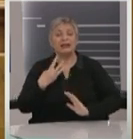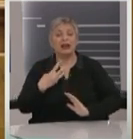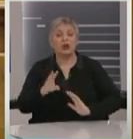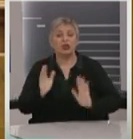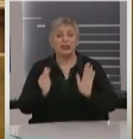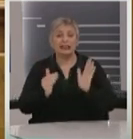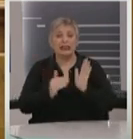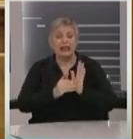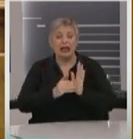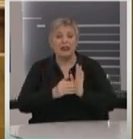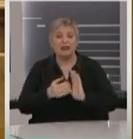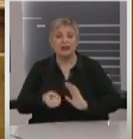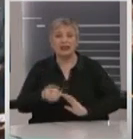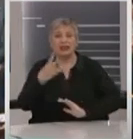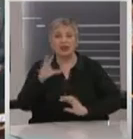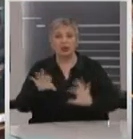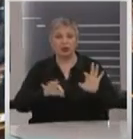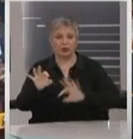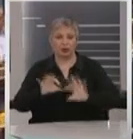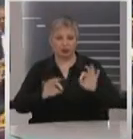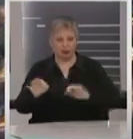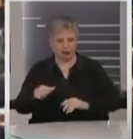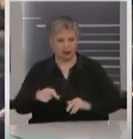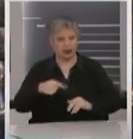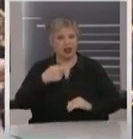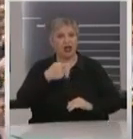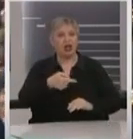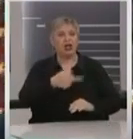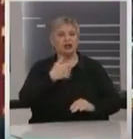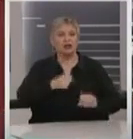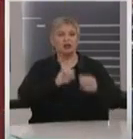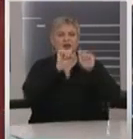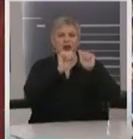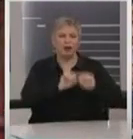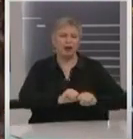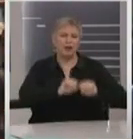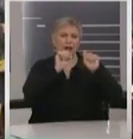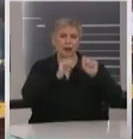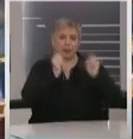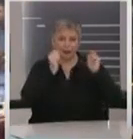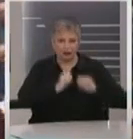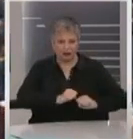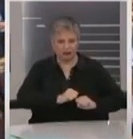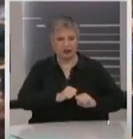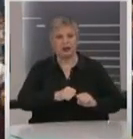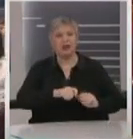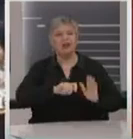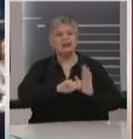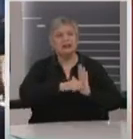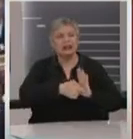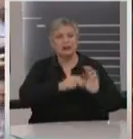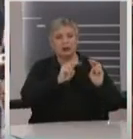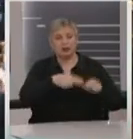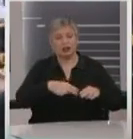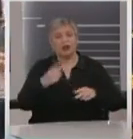300.000 νέες θέσεις εργασίας. Εσείς καταγράφατε λουκέτα παντού, εμείς καταγράφουμε χιλιάδες